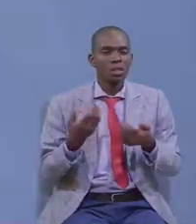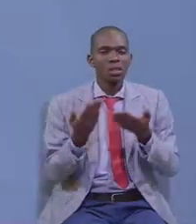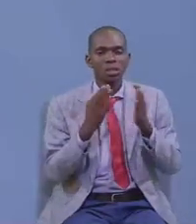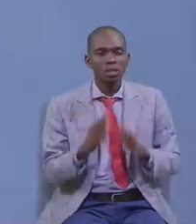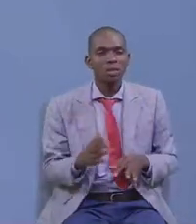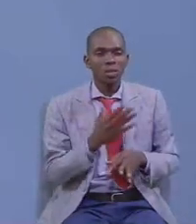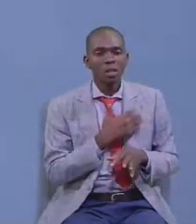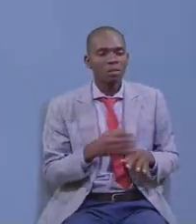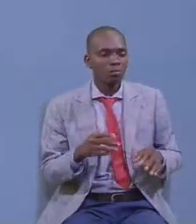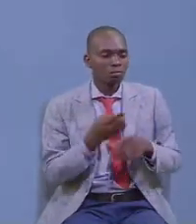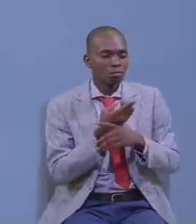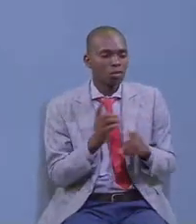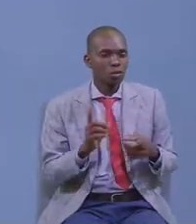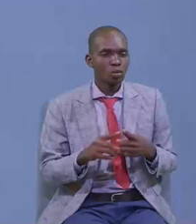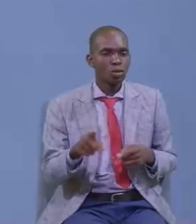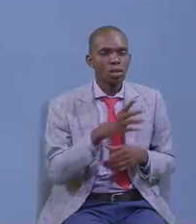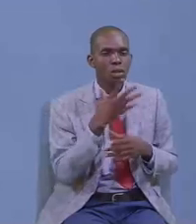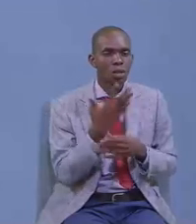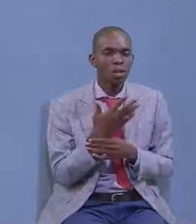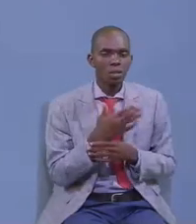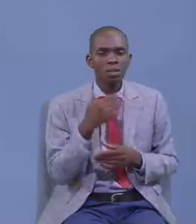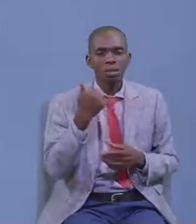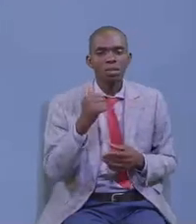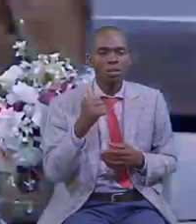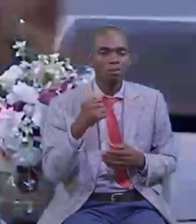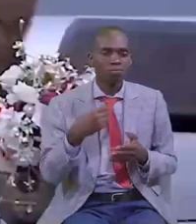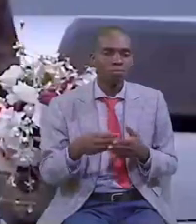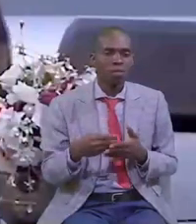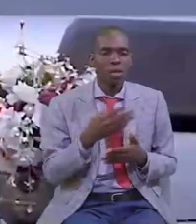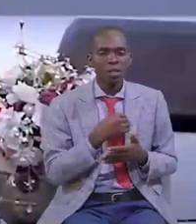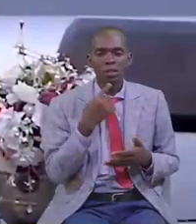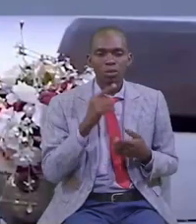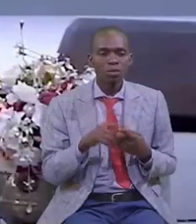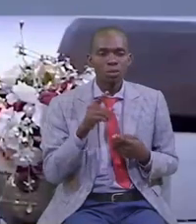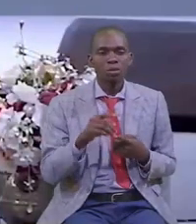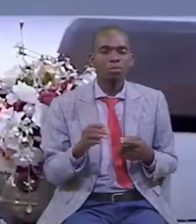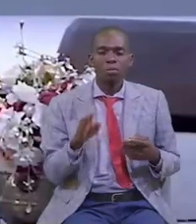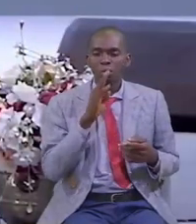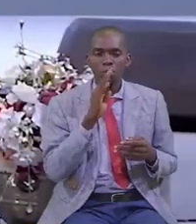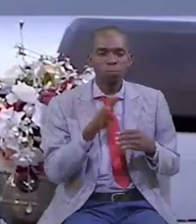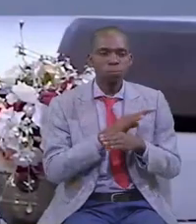il appela 10 de ses serviteurs, leur donna 10 mines, leur dit, faites-les valoir jusqu'à ce que je vienne.